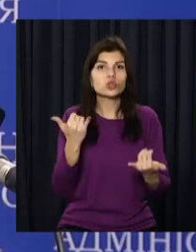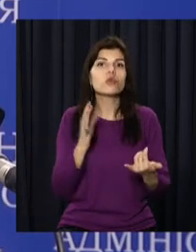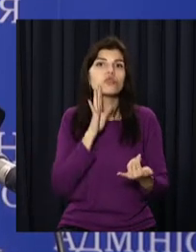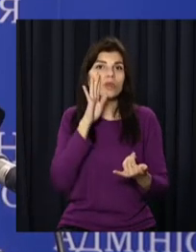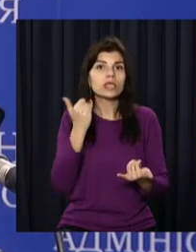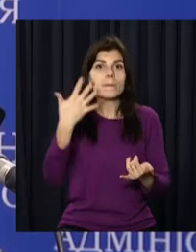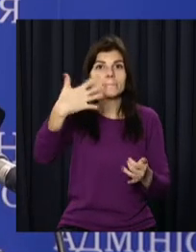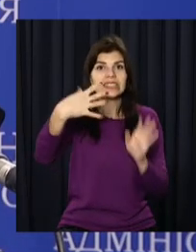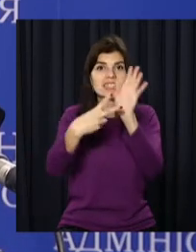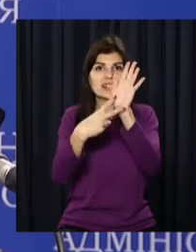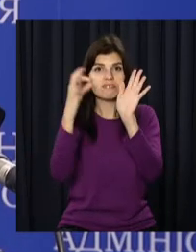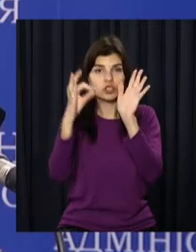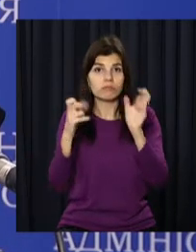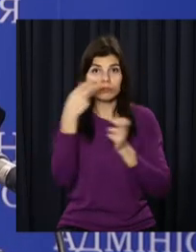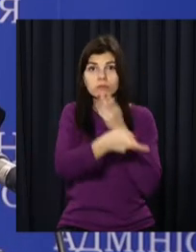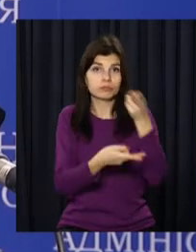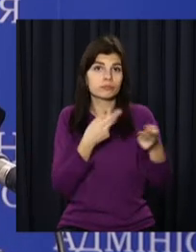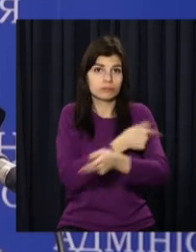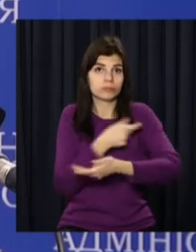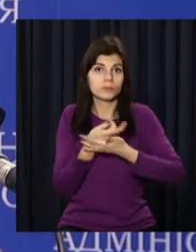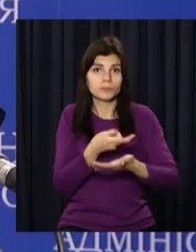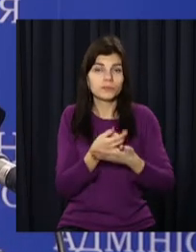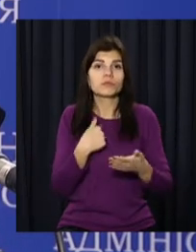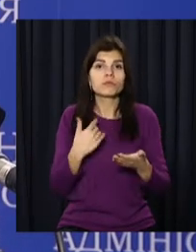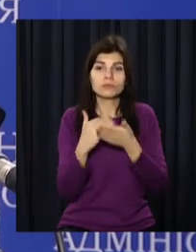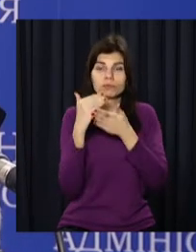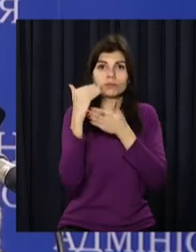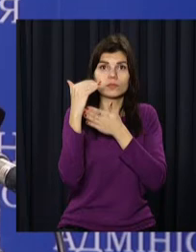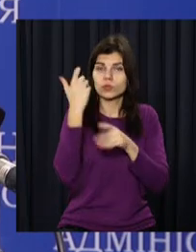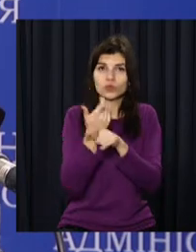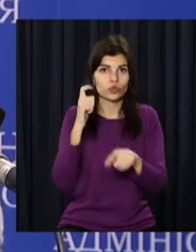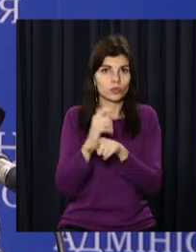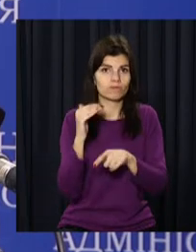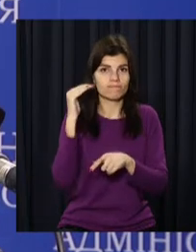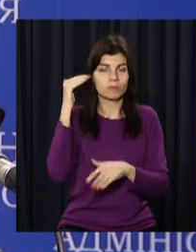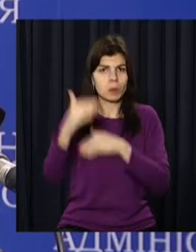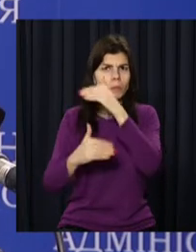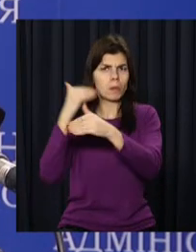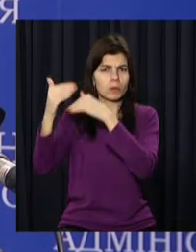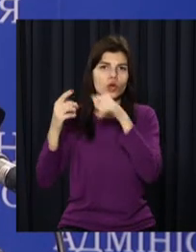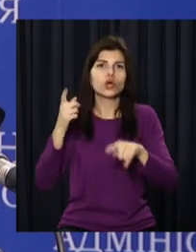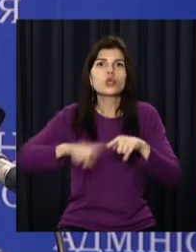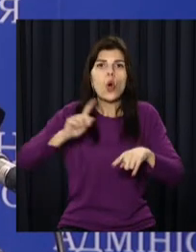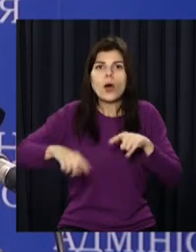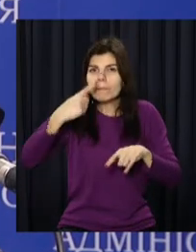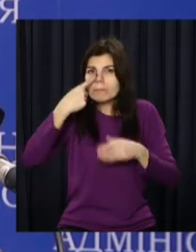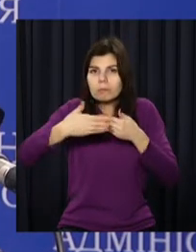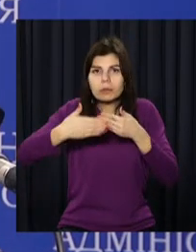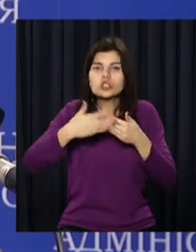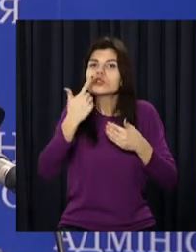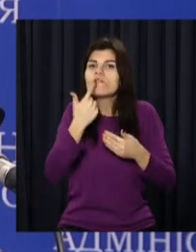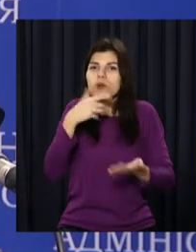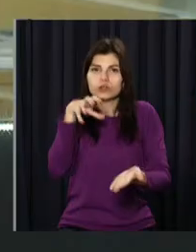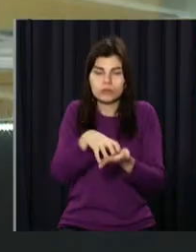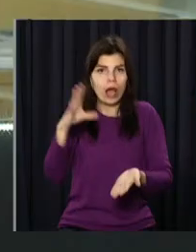становить 57%. Тобто ми наближаємося достатньо високими темпами вже до червоної зони епідемічного